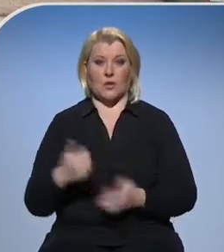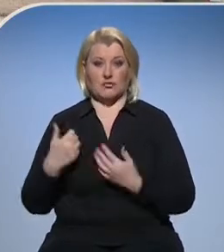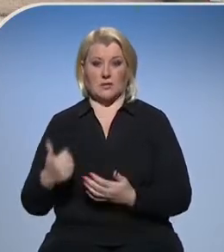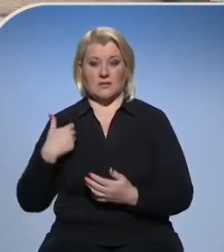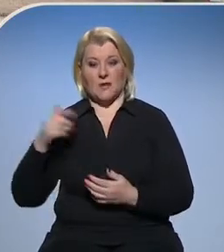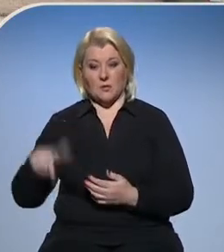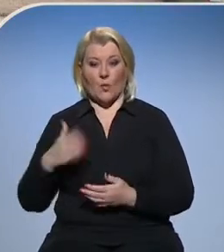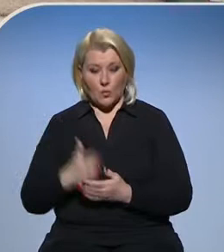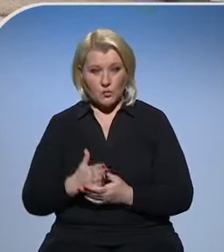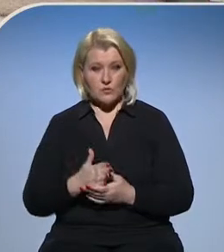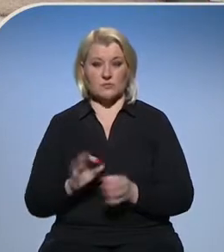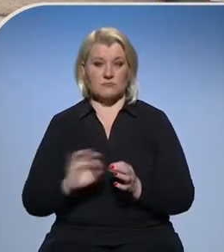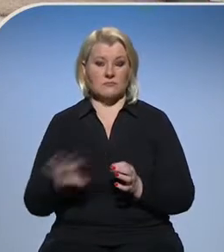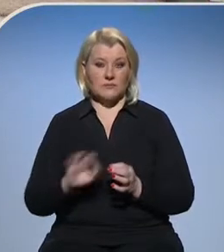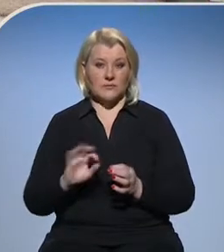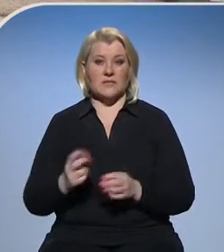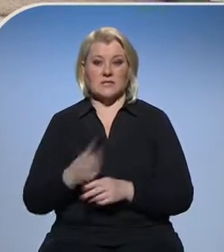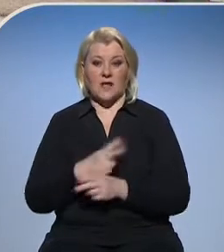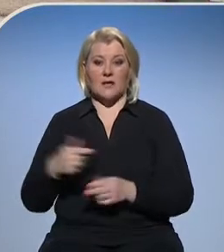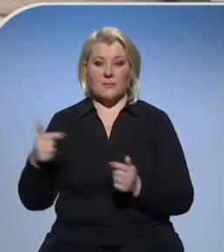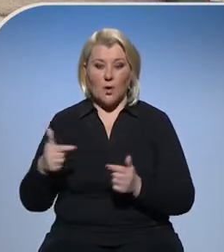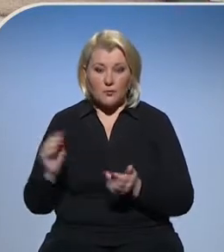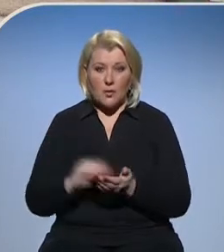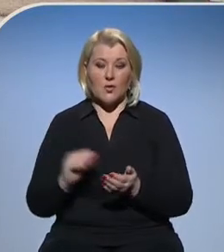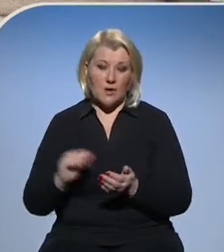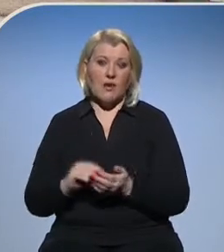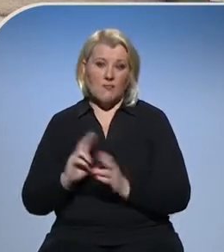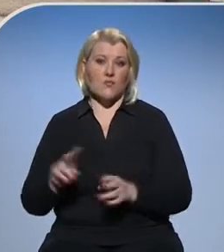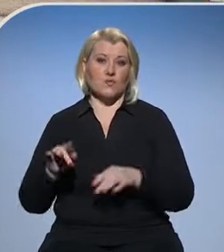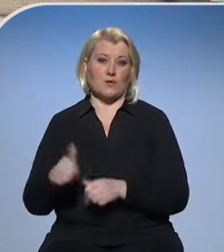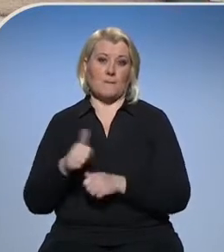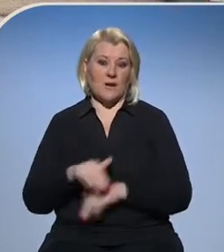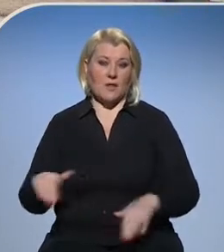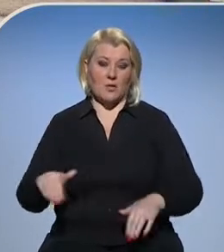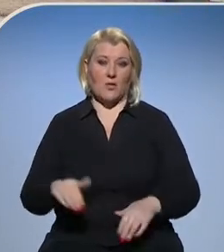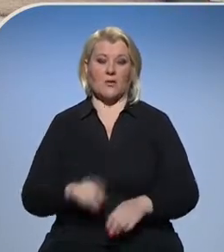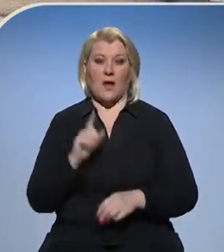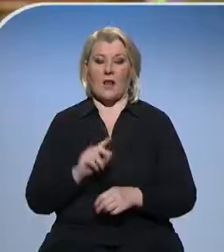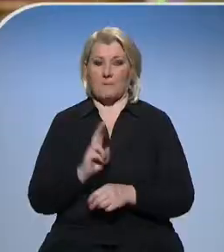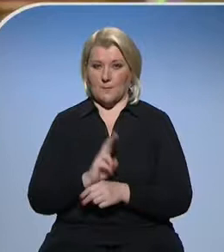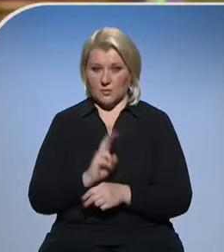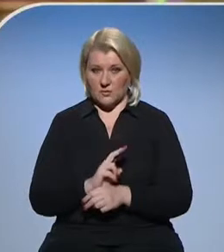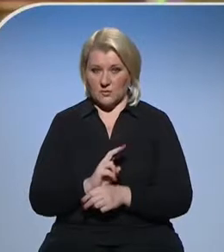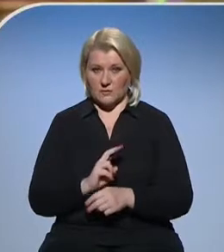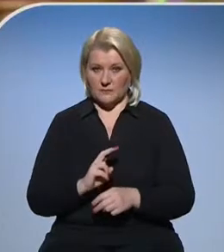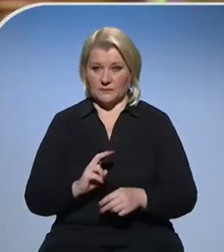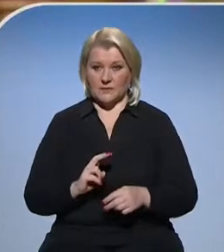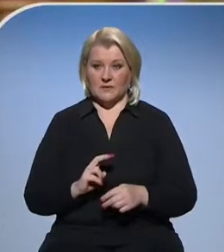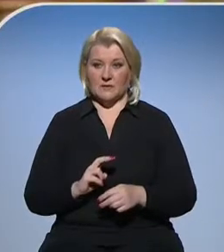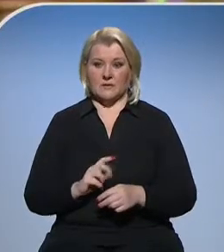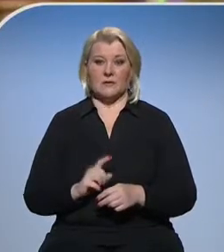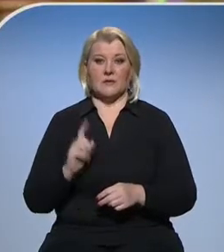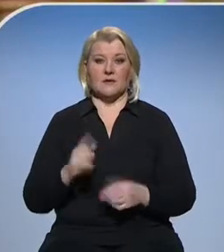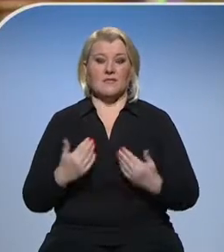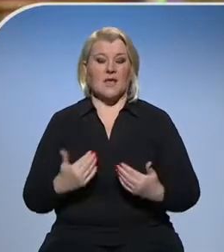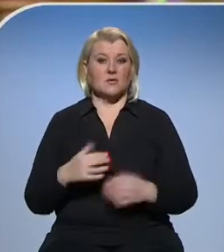konzervativním fondu se zapuštěním státní podpory je slušná šance, že tam bude milion, ale zase pozor, v tehdejších korunách. To znamená,